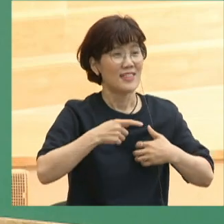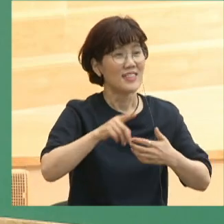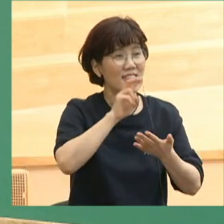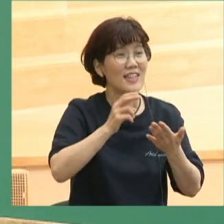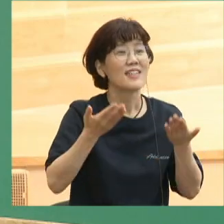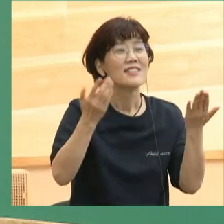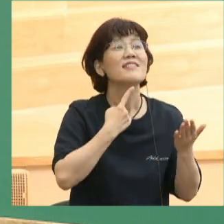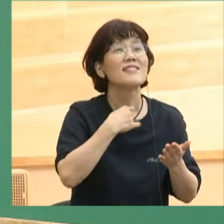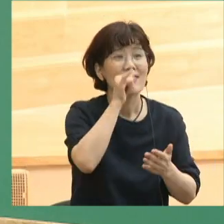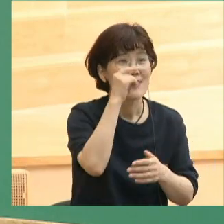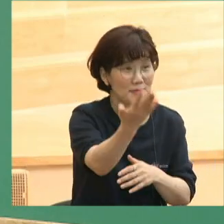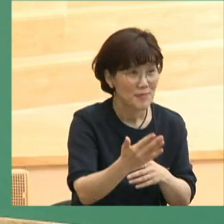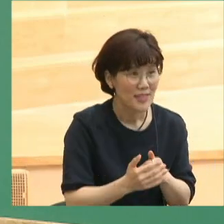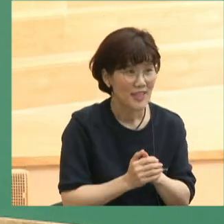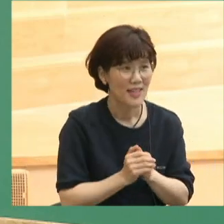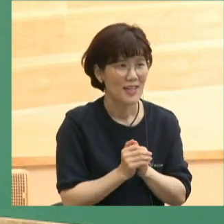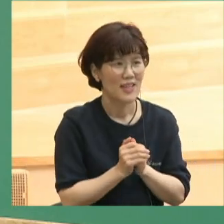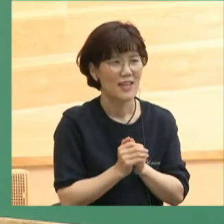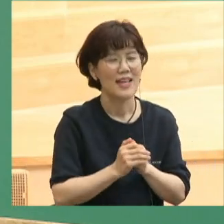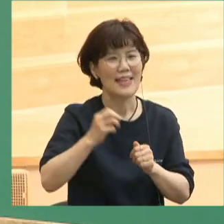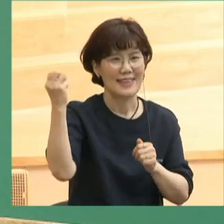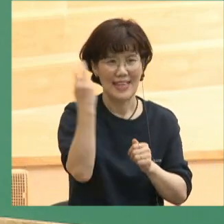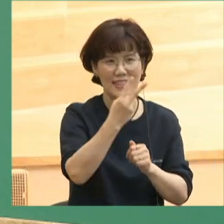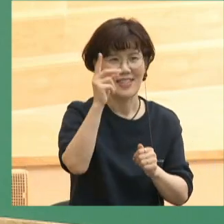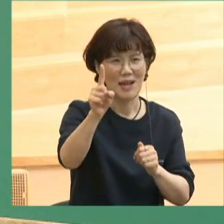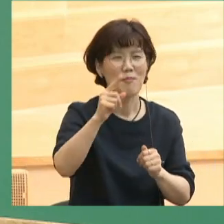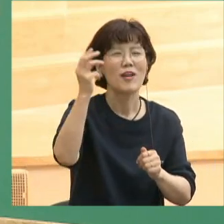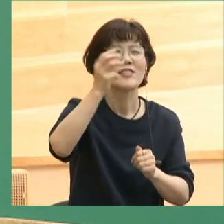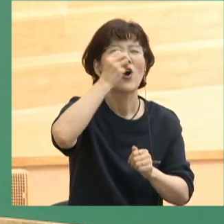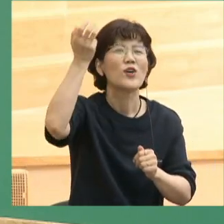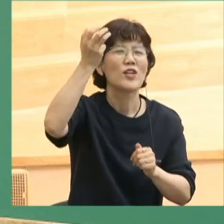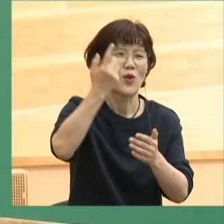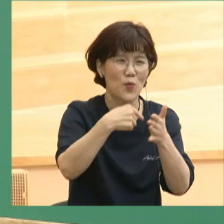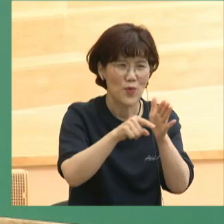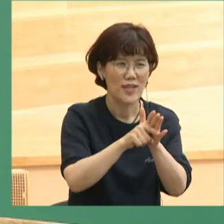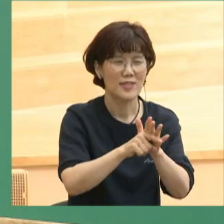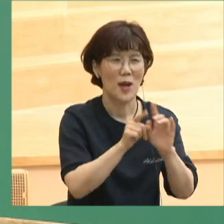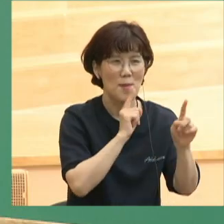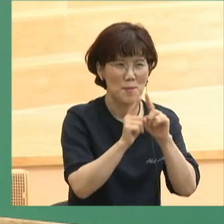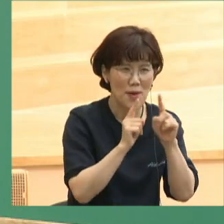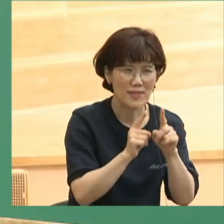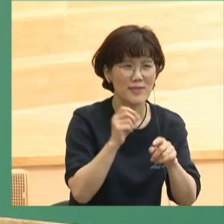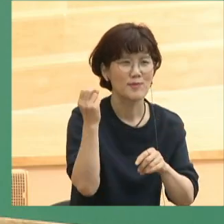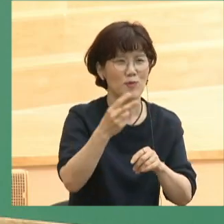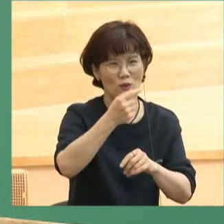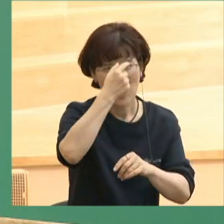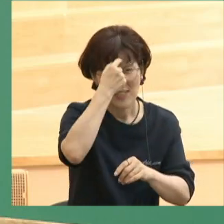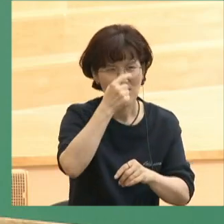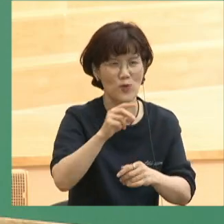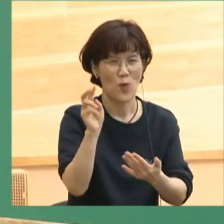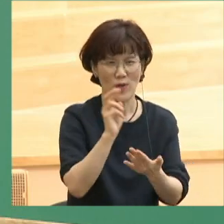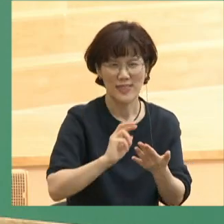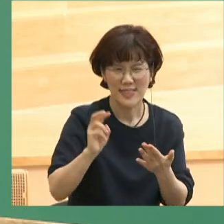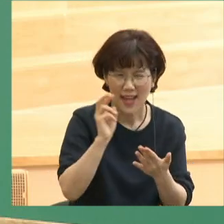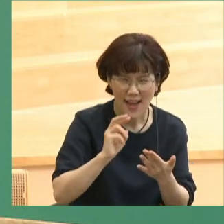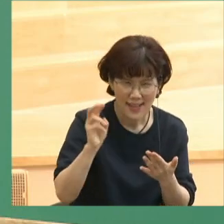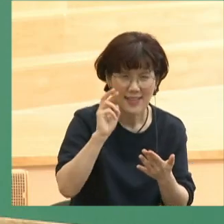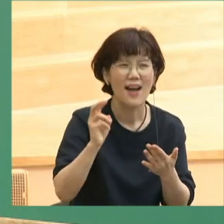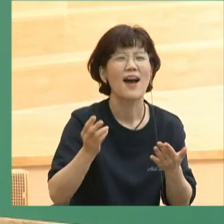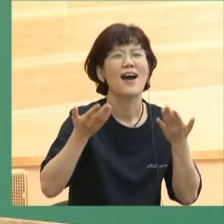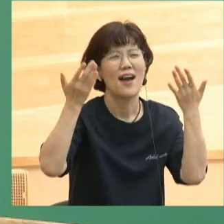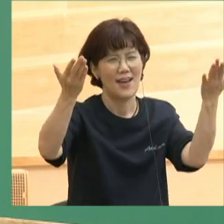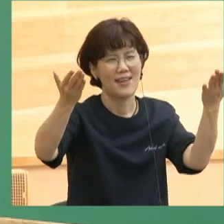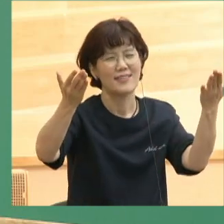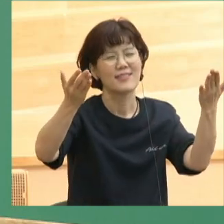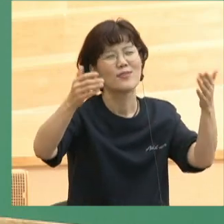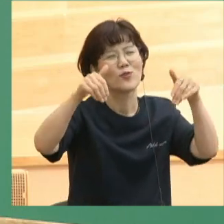여러분 다시 한번 성령을 위하여서 말씀을 심고 기도를 심고 찬양을 심어내는 하나님의 종들